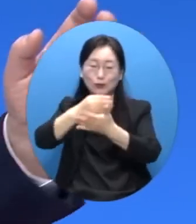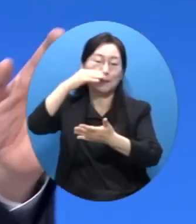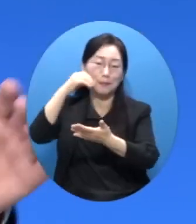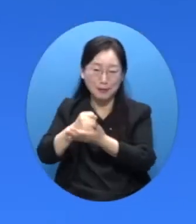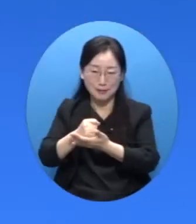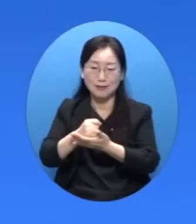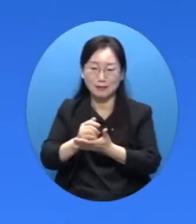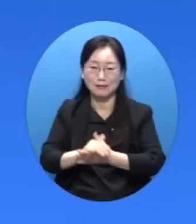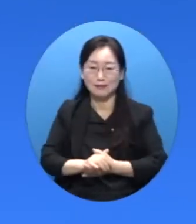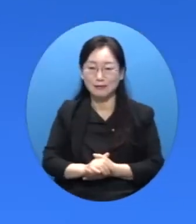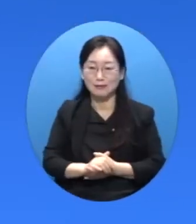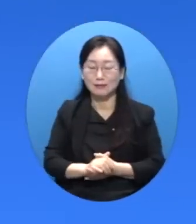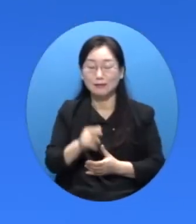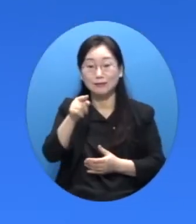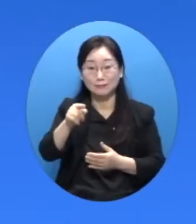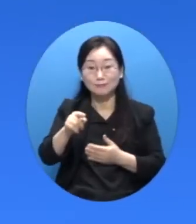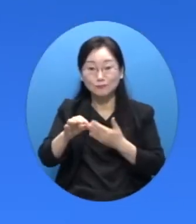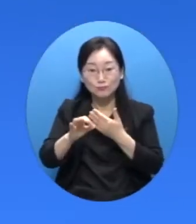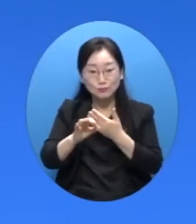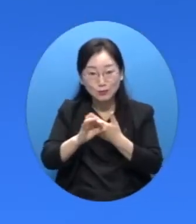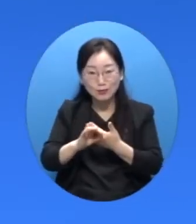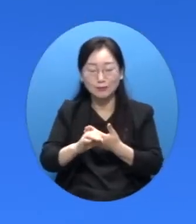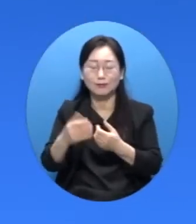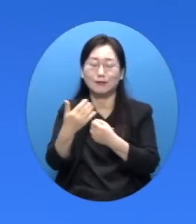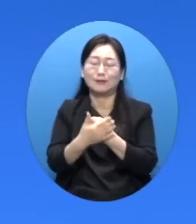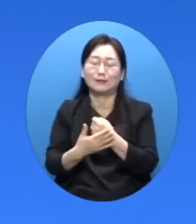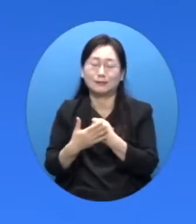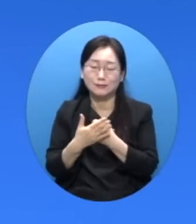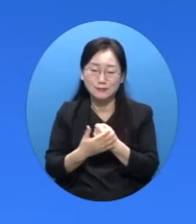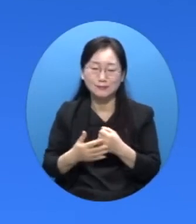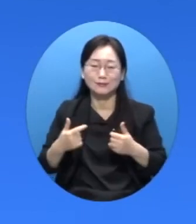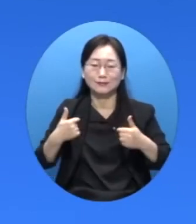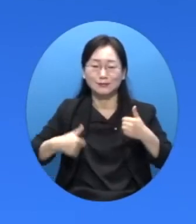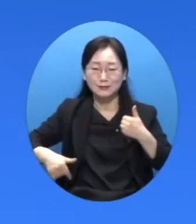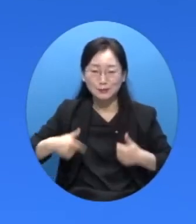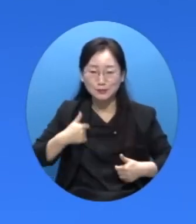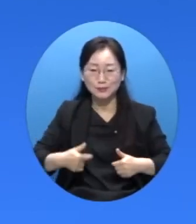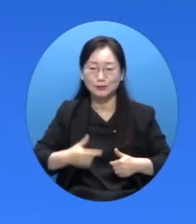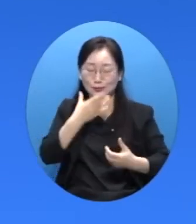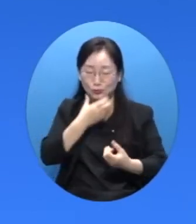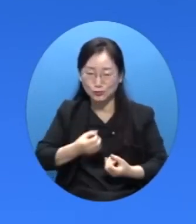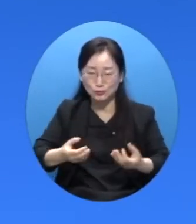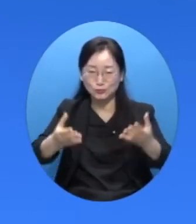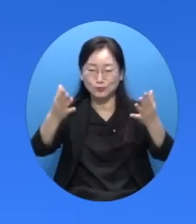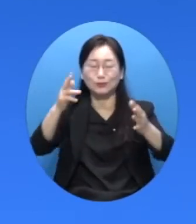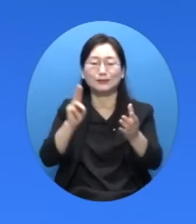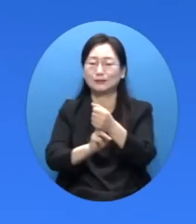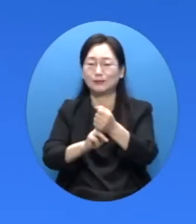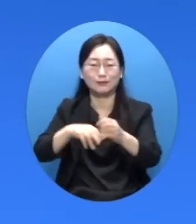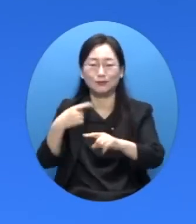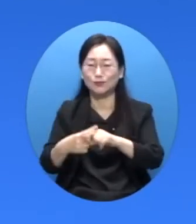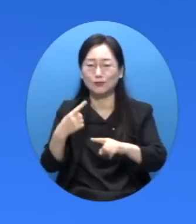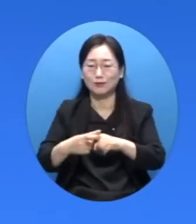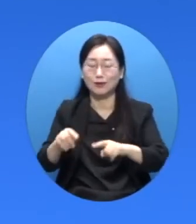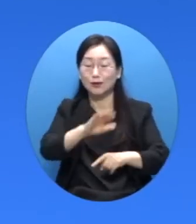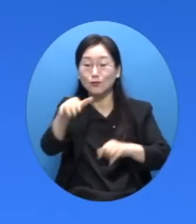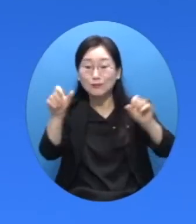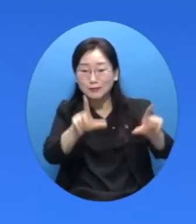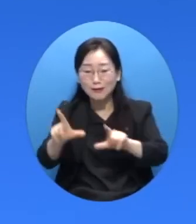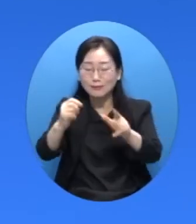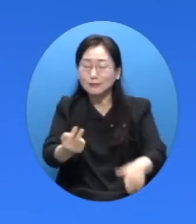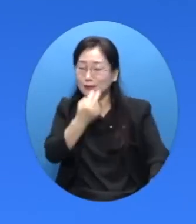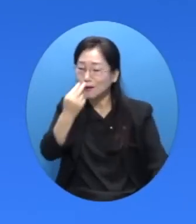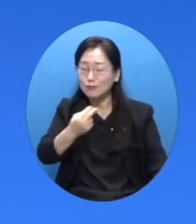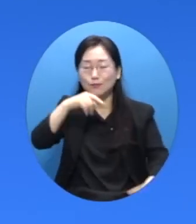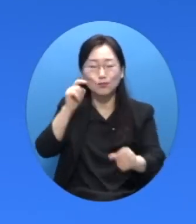것입니다. 그러면 그것이 은혜고 그것이 기쁨이고 그것이 축복이고 그것이 기적이고 그것이 우리의 삶의